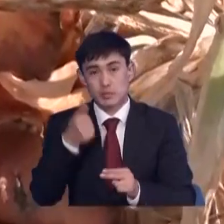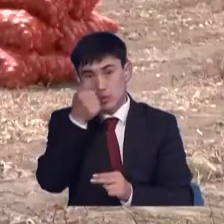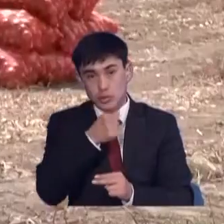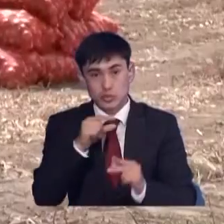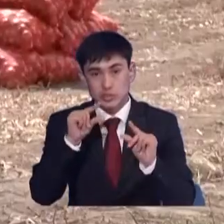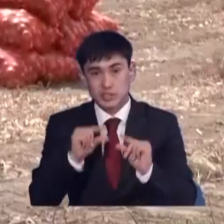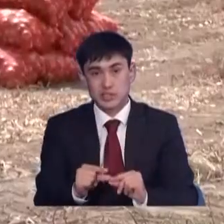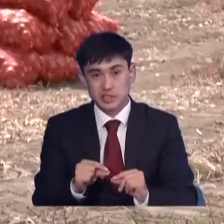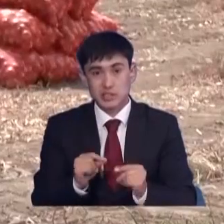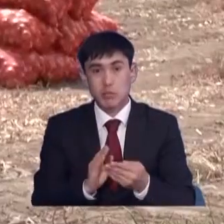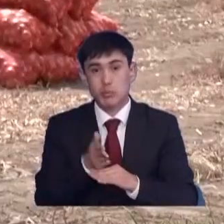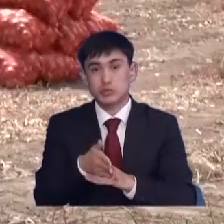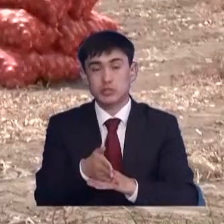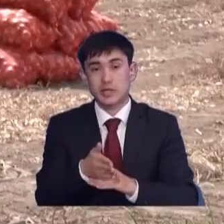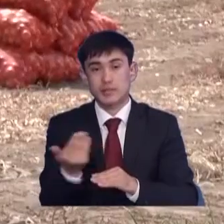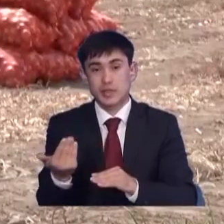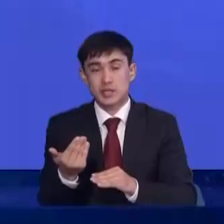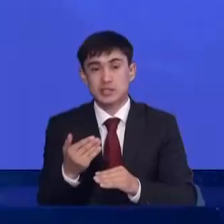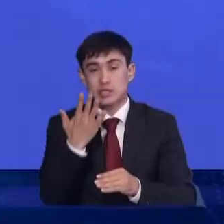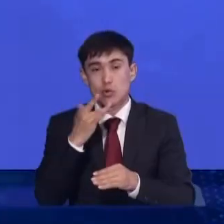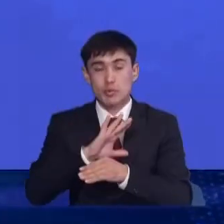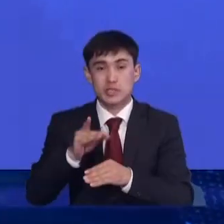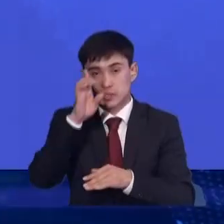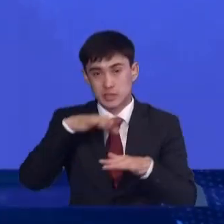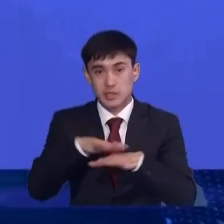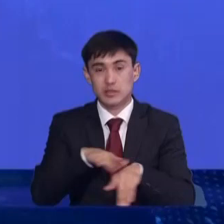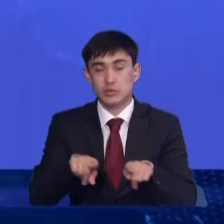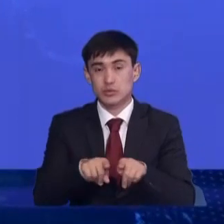году снизилась и пропускная способность в зарубежные страны.